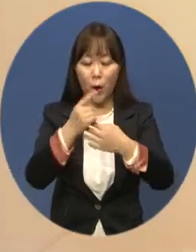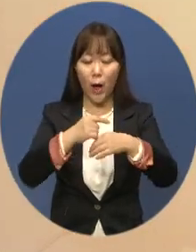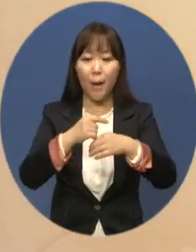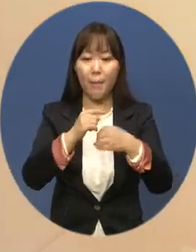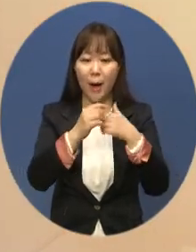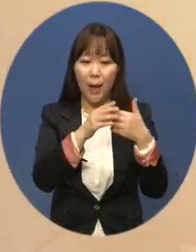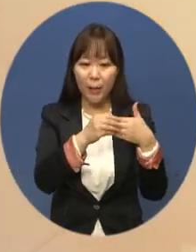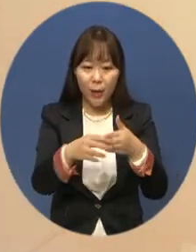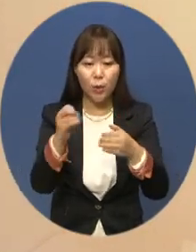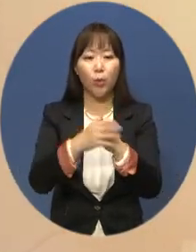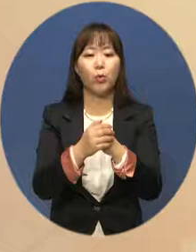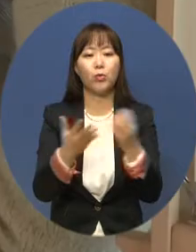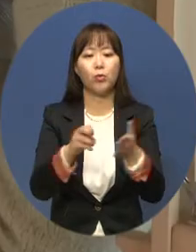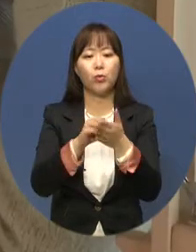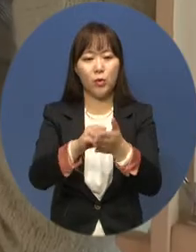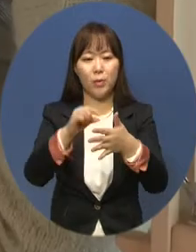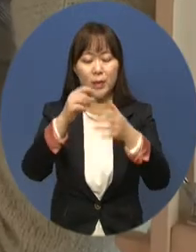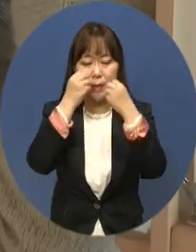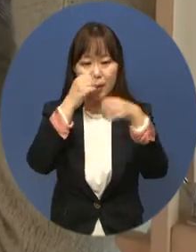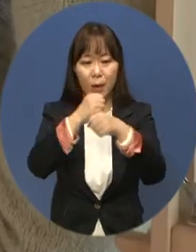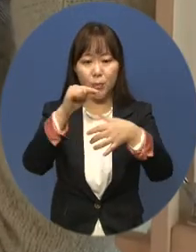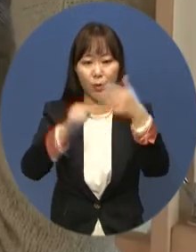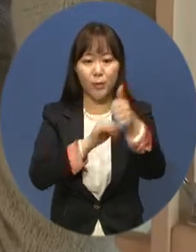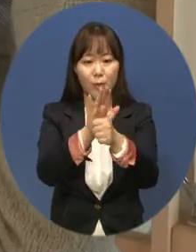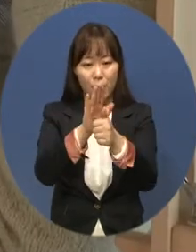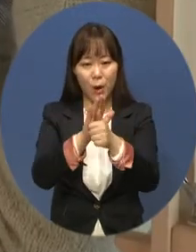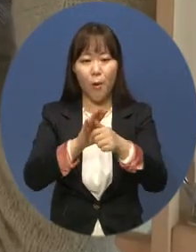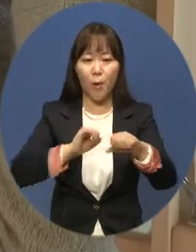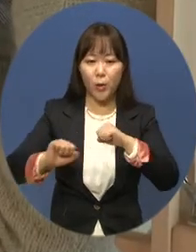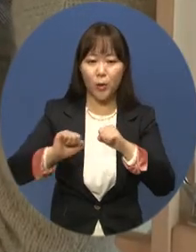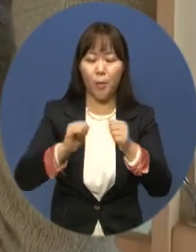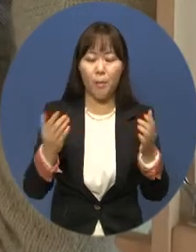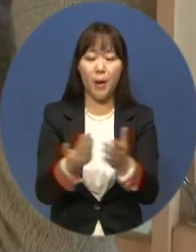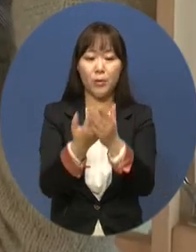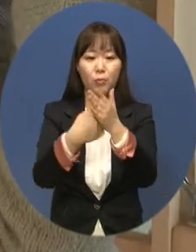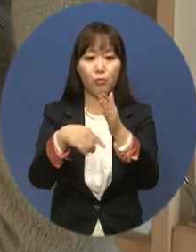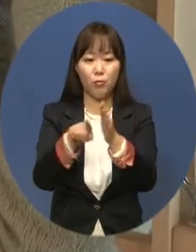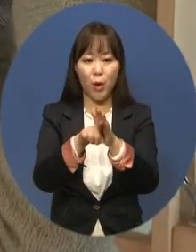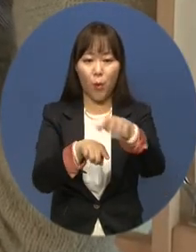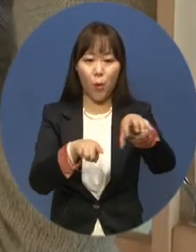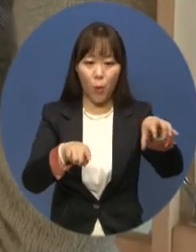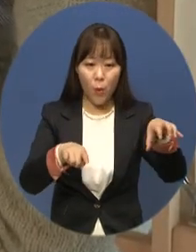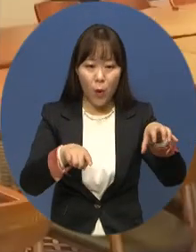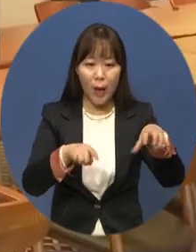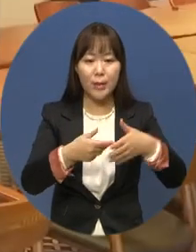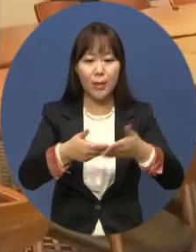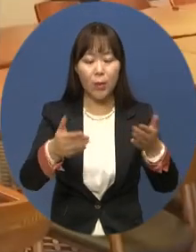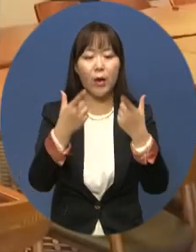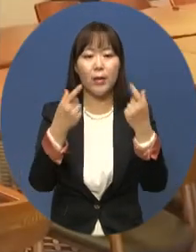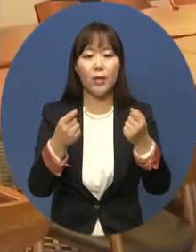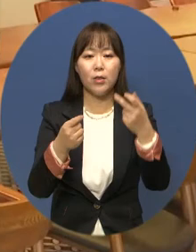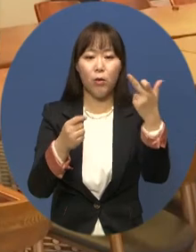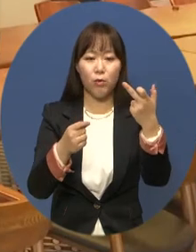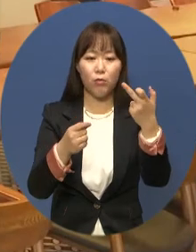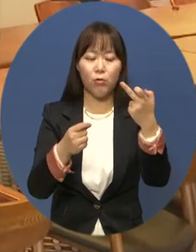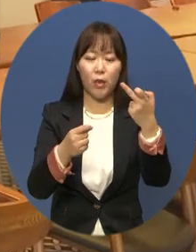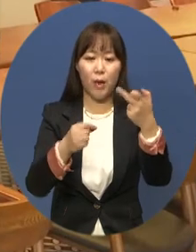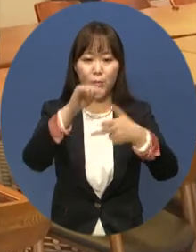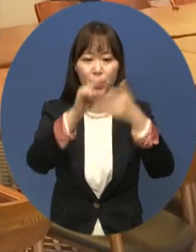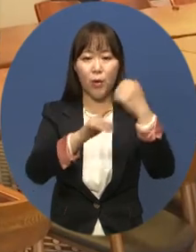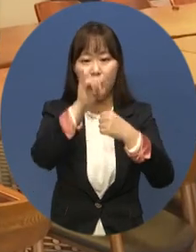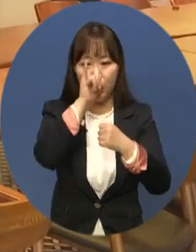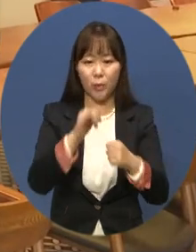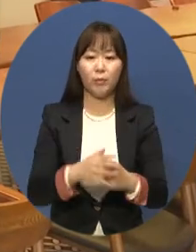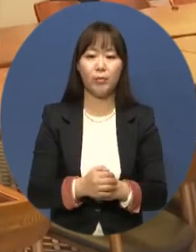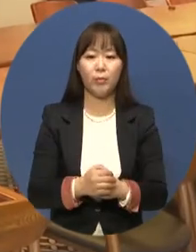및 창업 프로그램 지원 청년 활동 활성화를 위한 공간 제공 등 총 12개 프로그램으로 운영되고 있으며